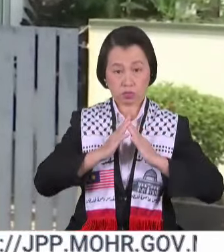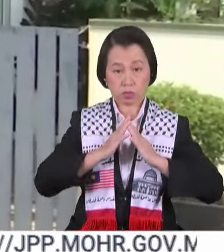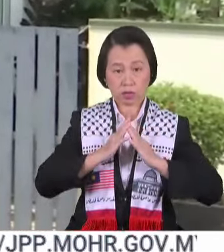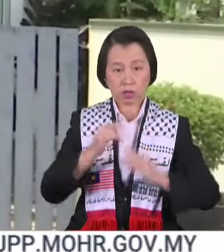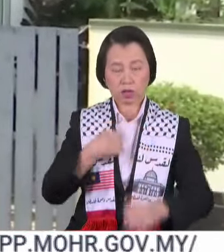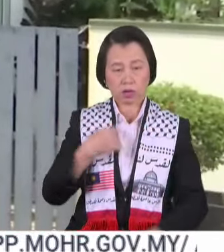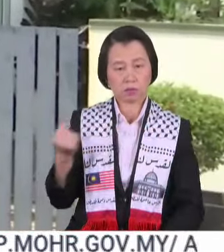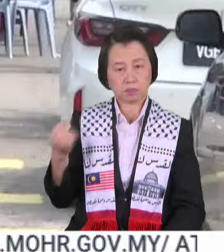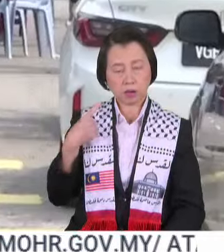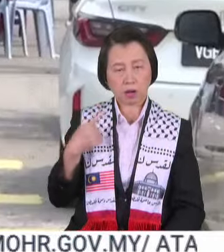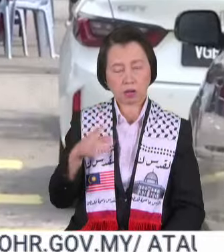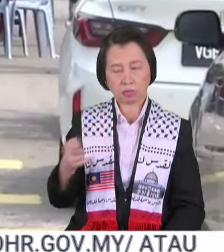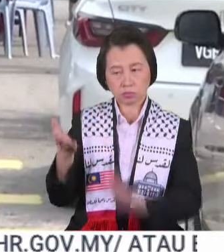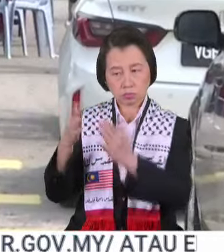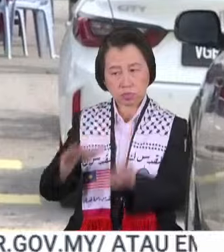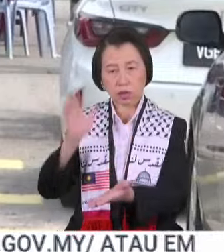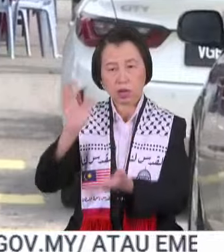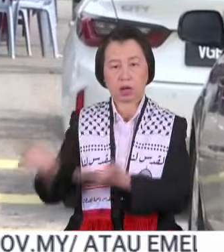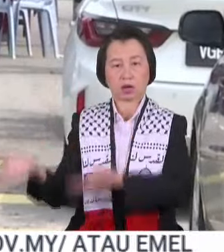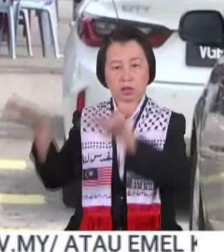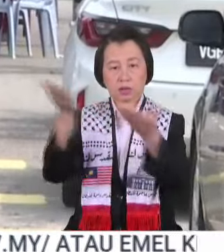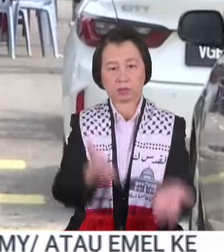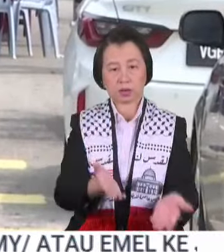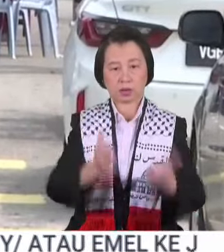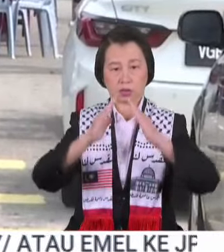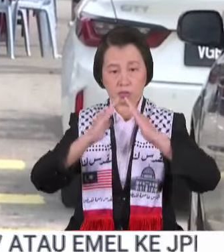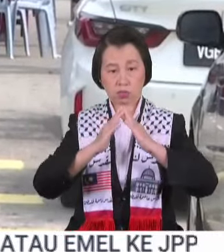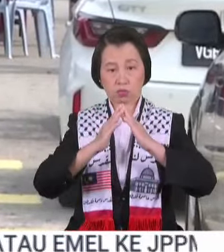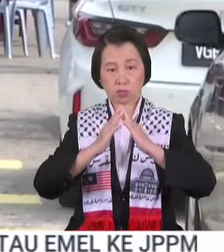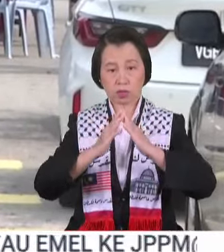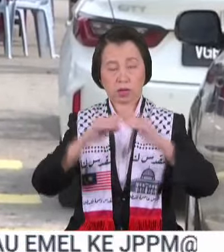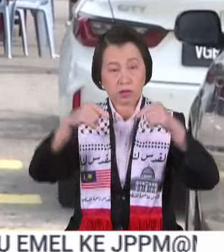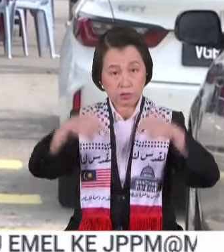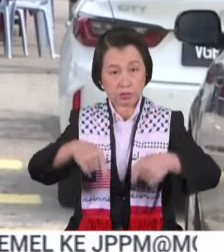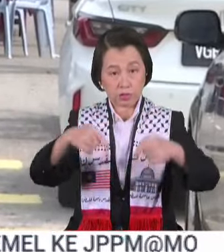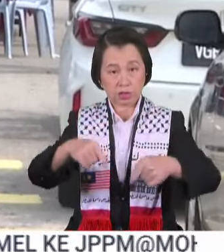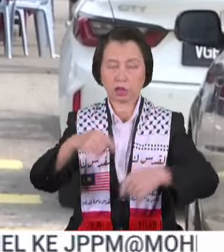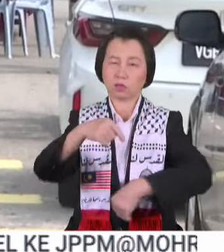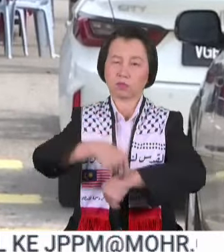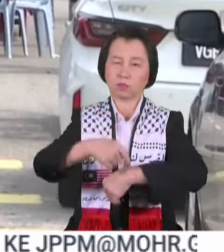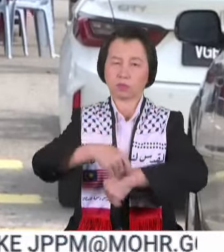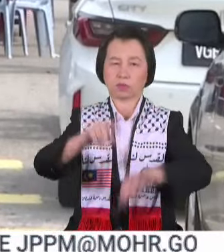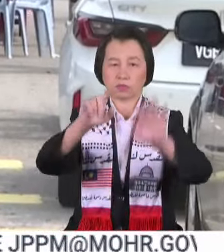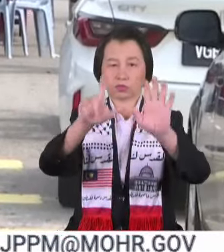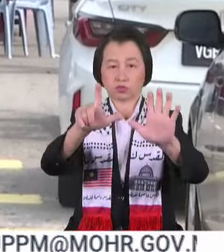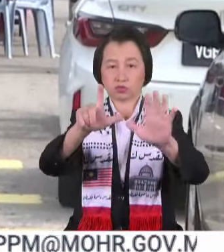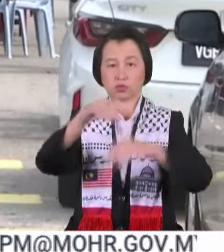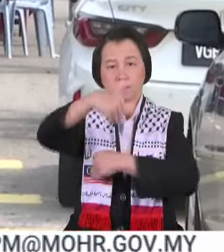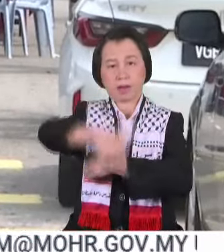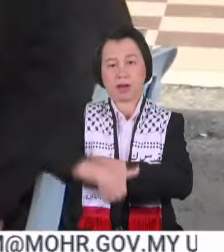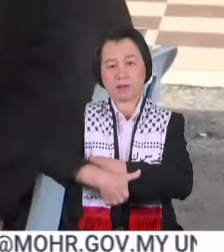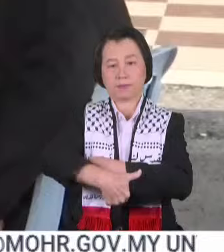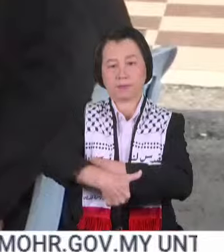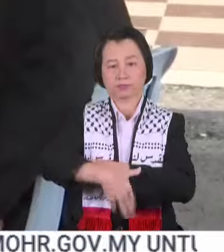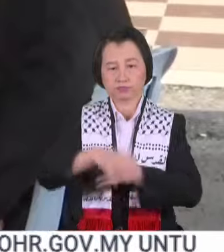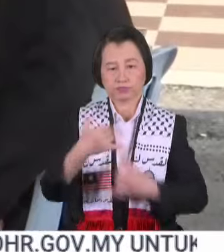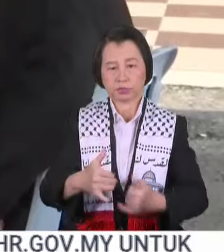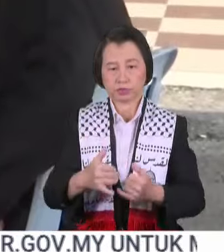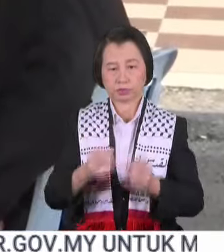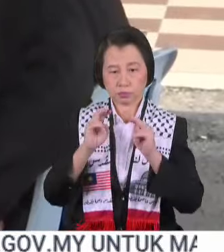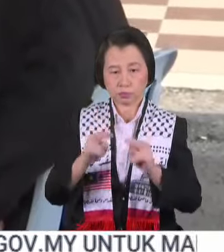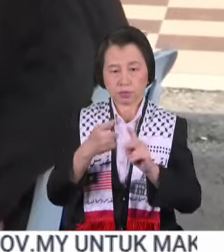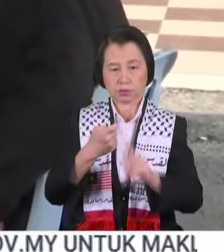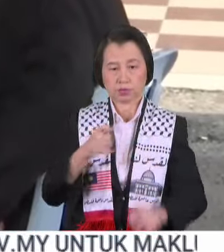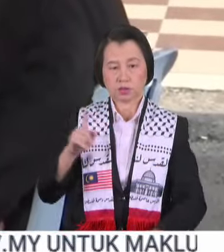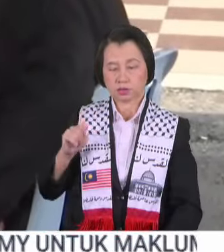dan difahamkan jenazah dijangka akan dibawa ke kediaman keluarga Allahyarham ini sekitar pukul 7 malam nanti. Perkongsian terkini